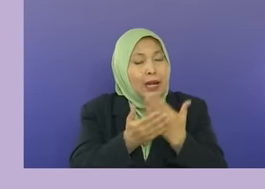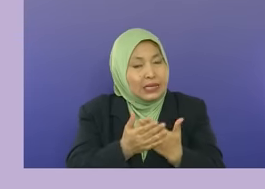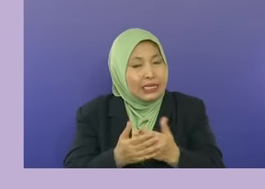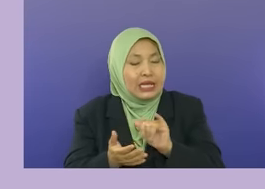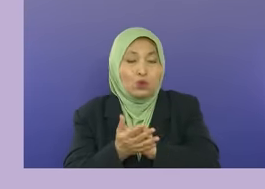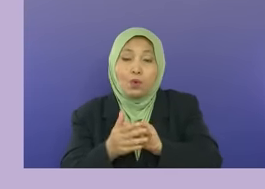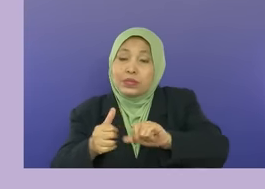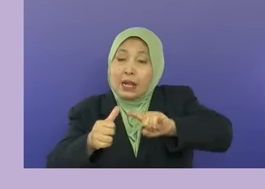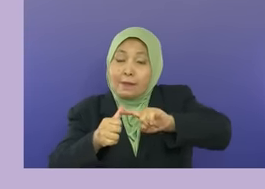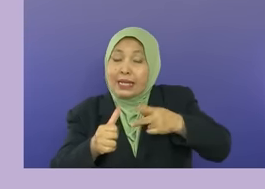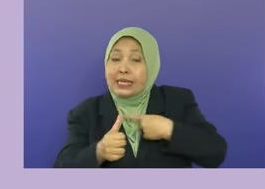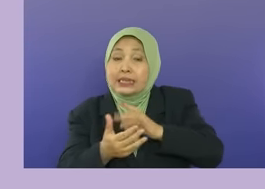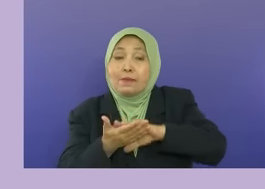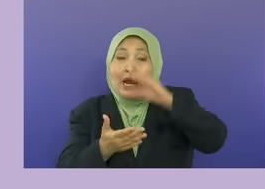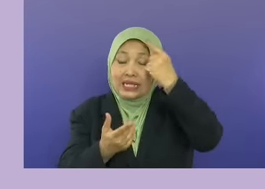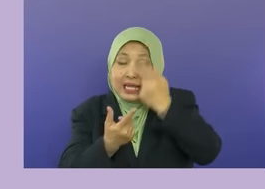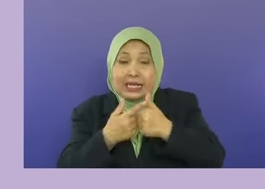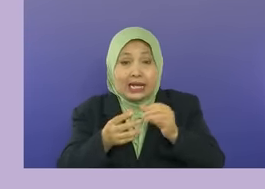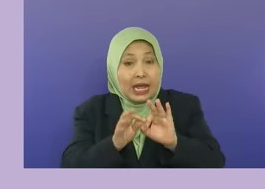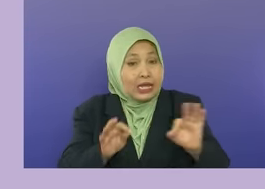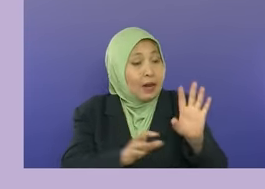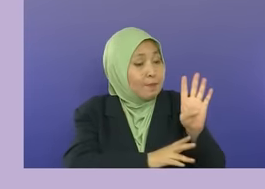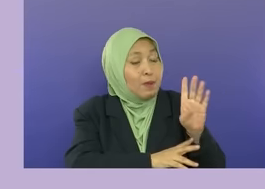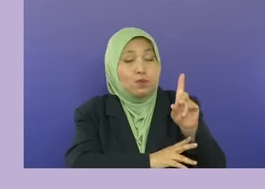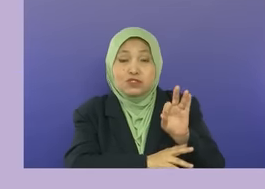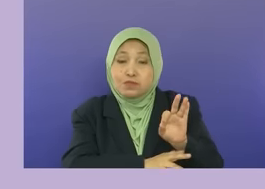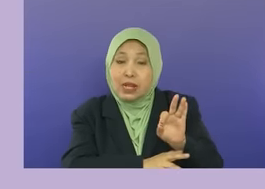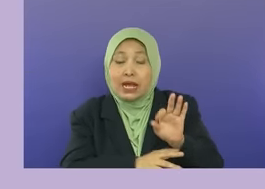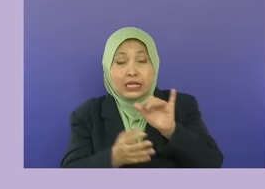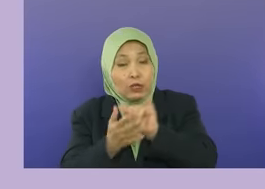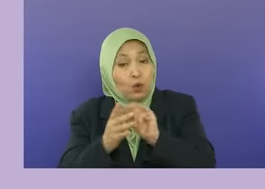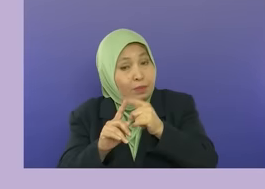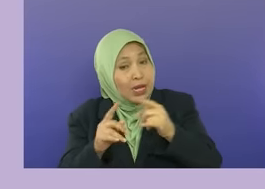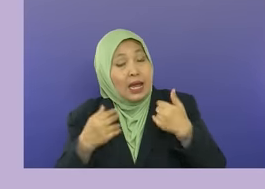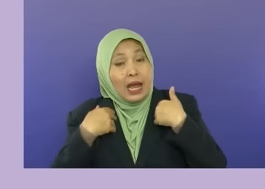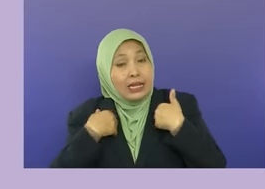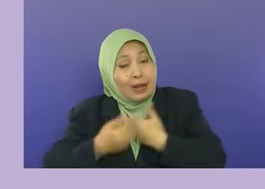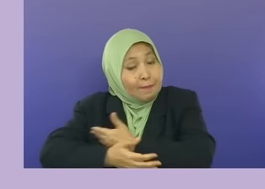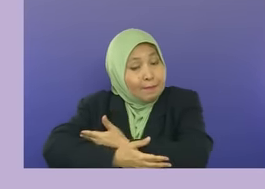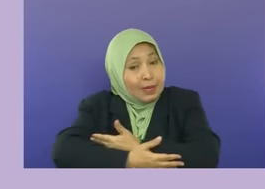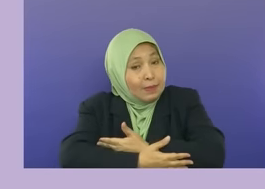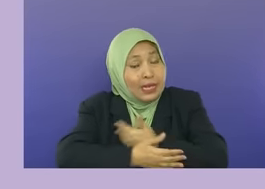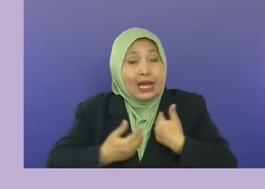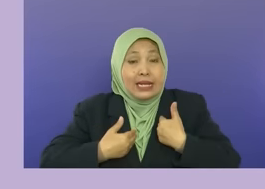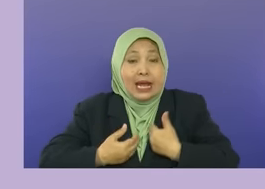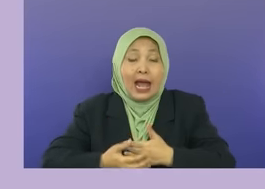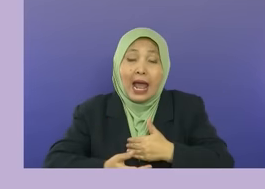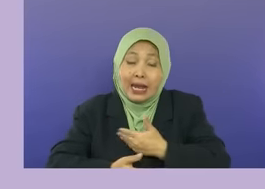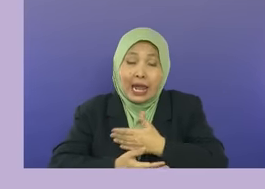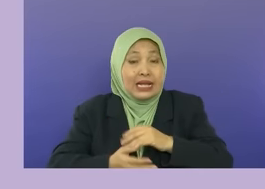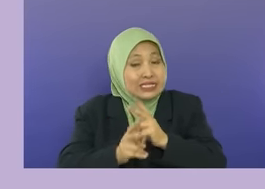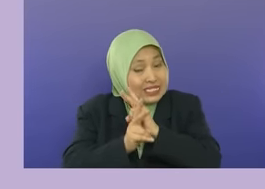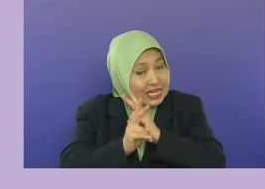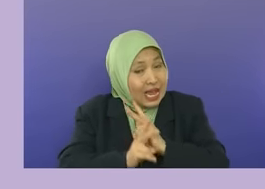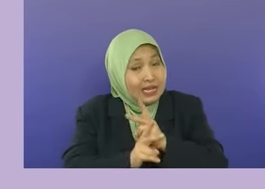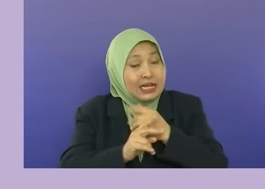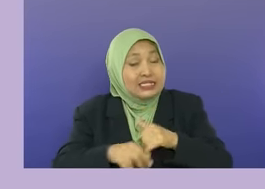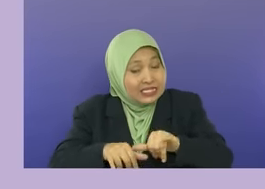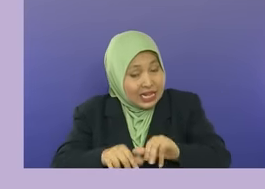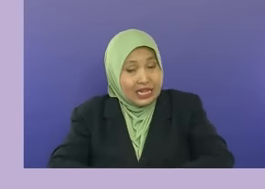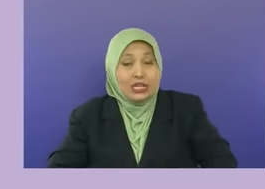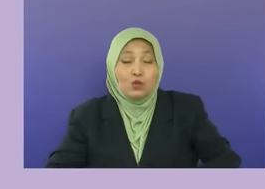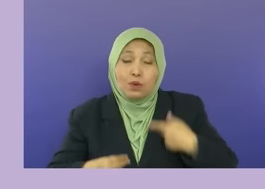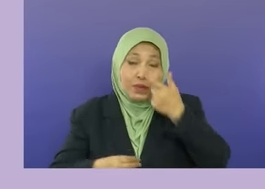pertama kita belajar daripada ayat 49 yaitu bila ada baby ada anak jaga dia masih hidup